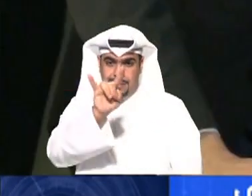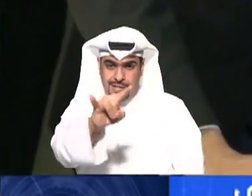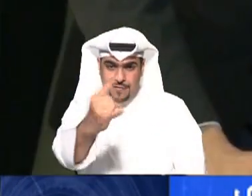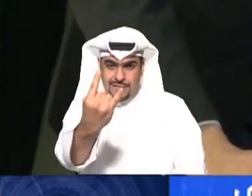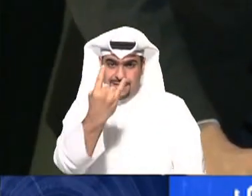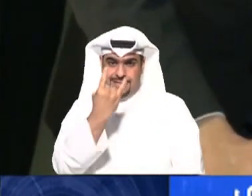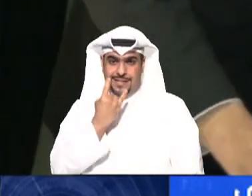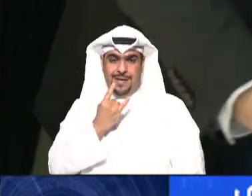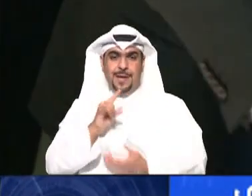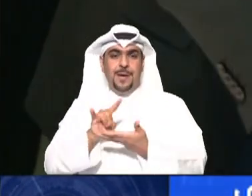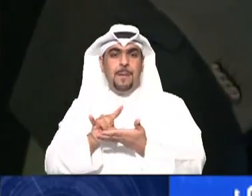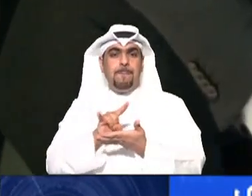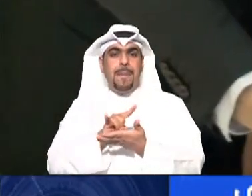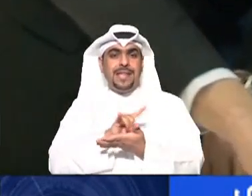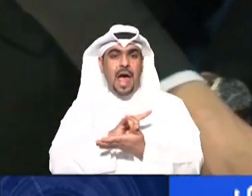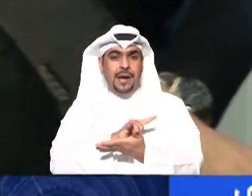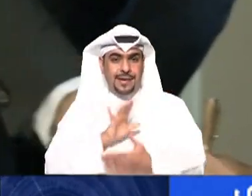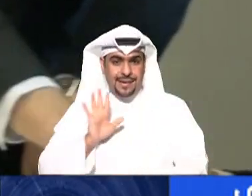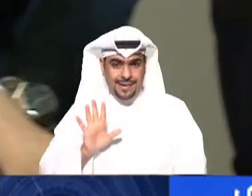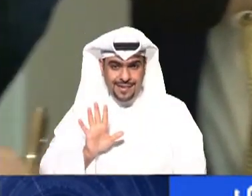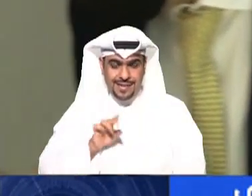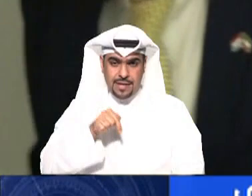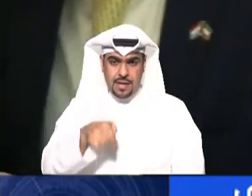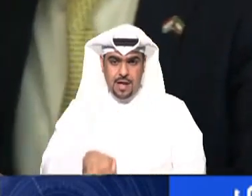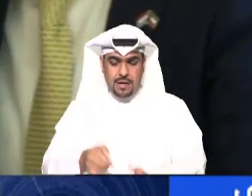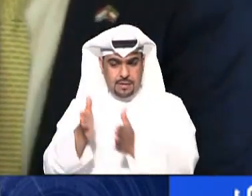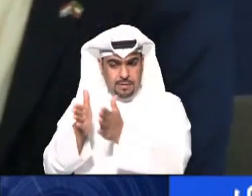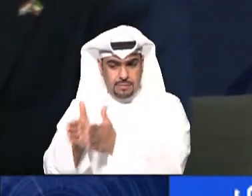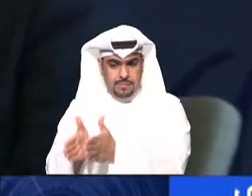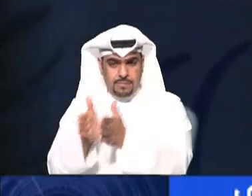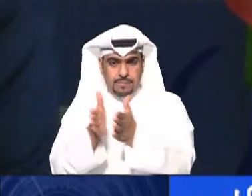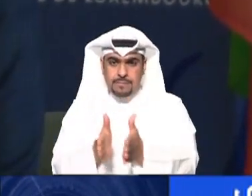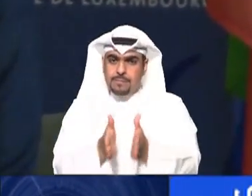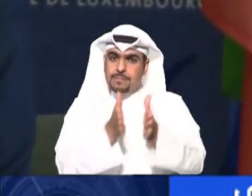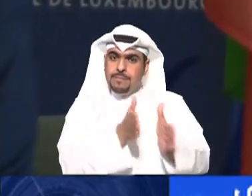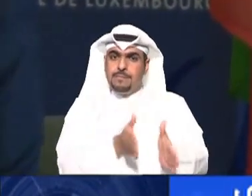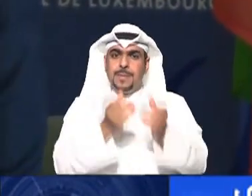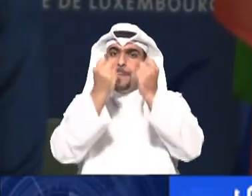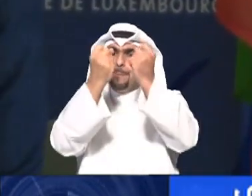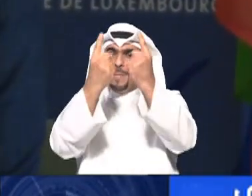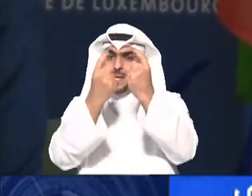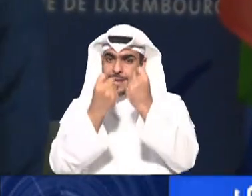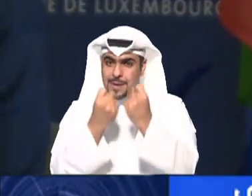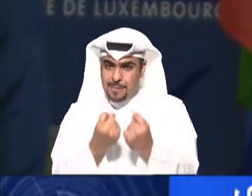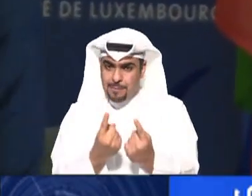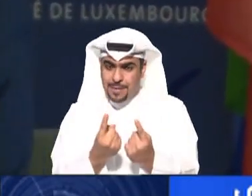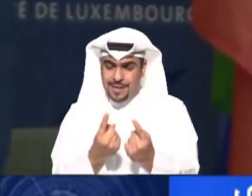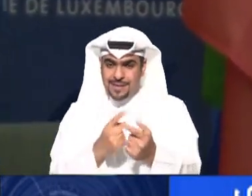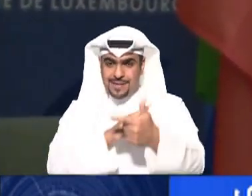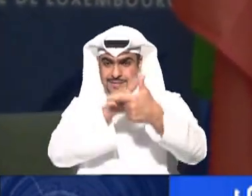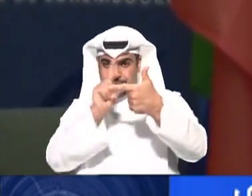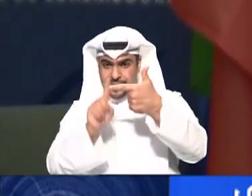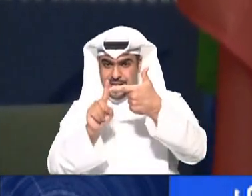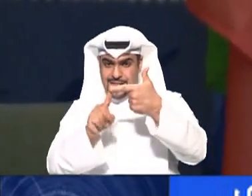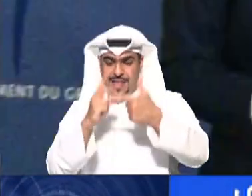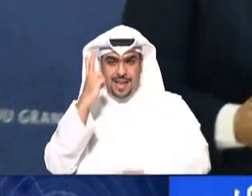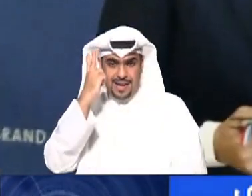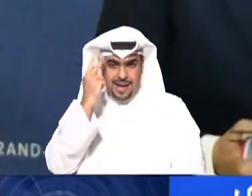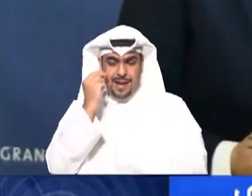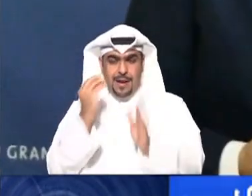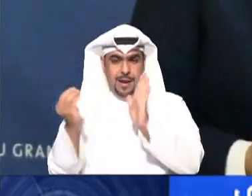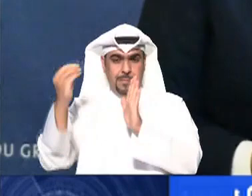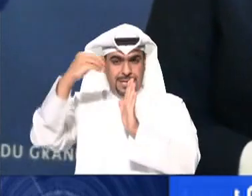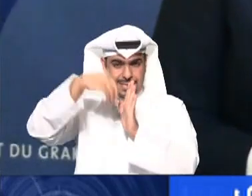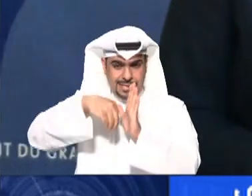أسلبورن لتشكل إطارا تنظيميا لعمل هذا القطاع الحيوي، كما بحث الجانبان تعزيز العلاقات